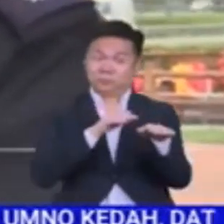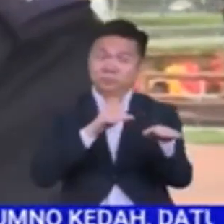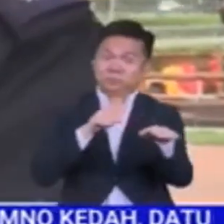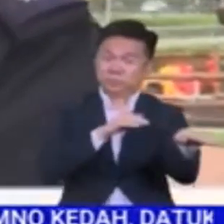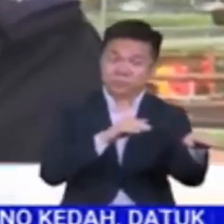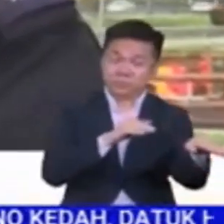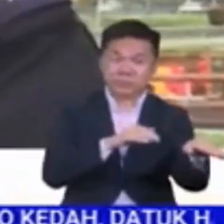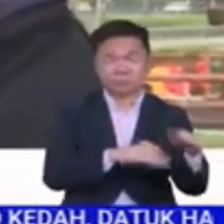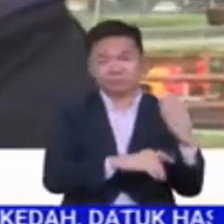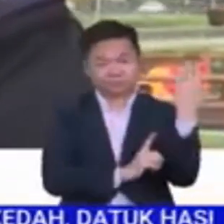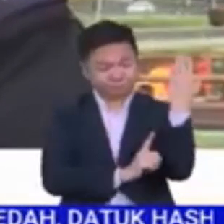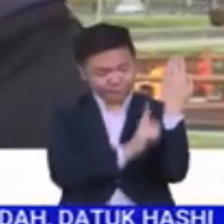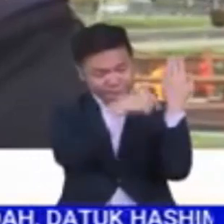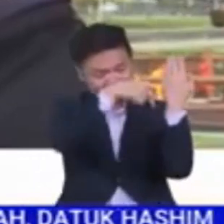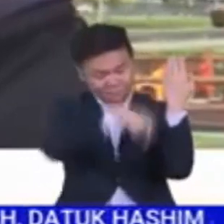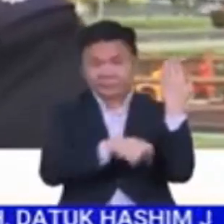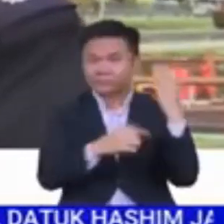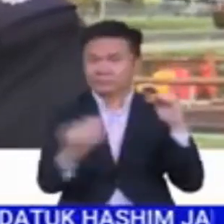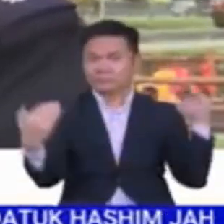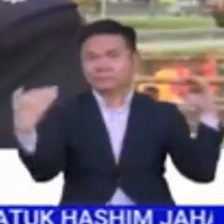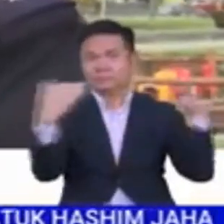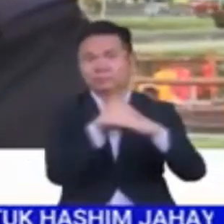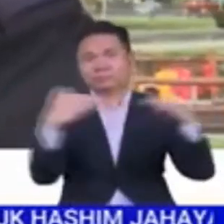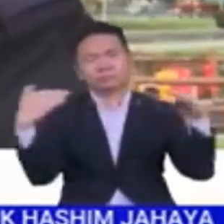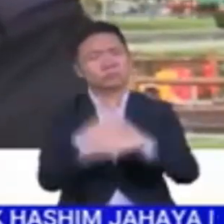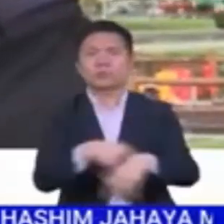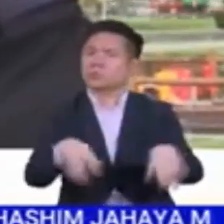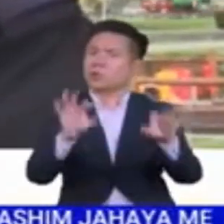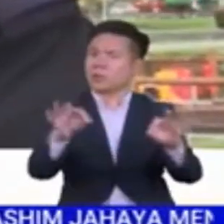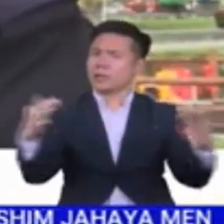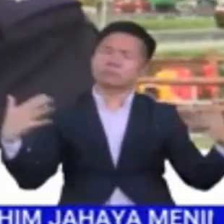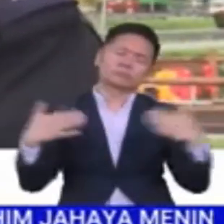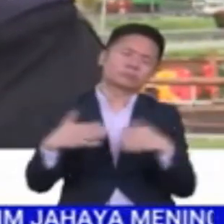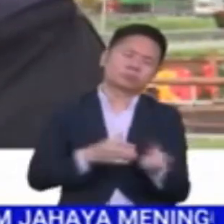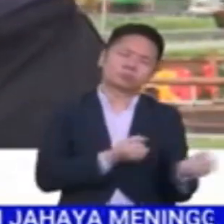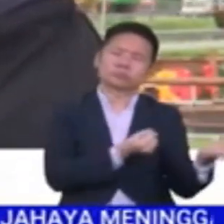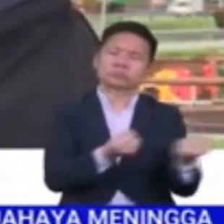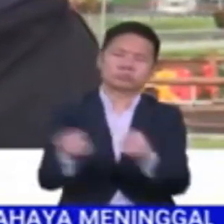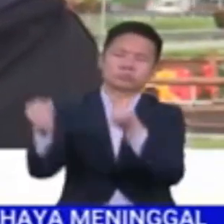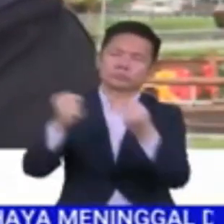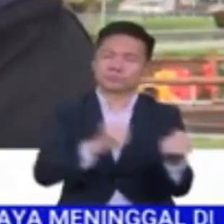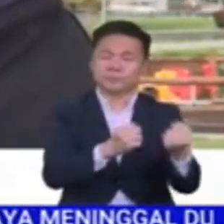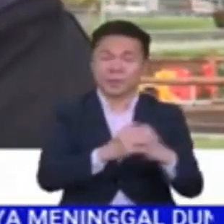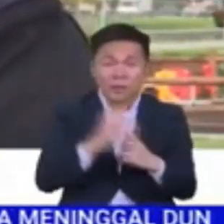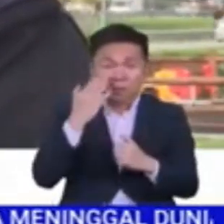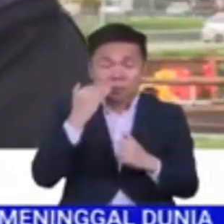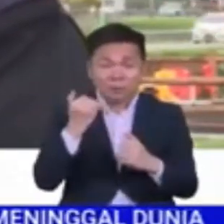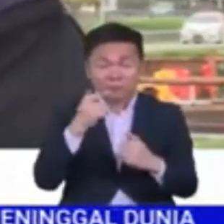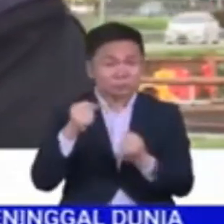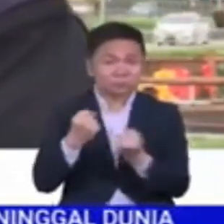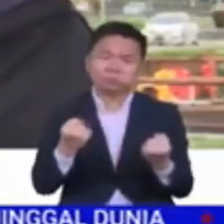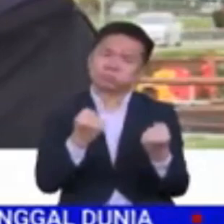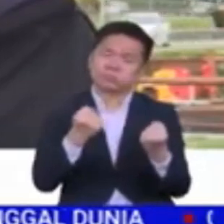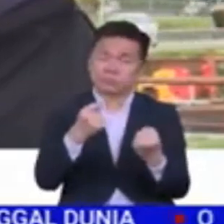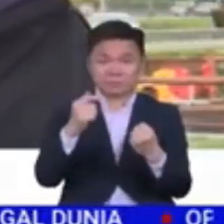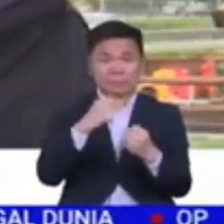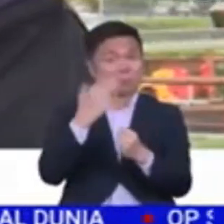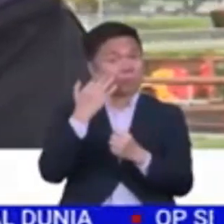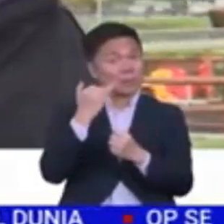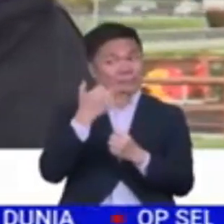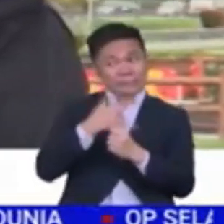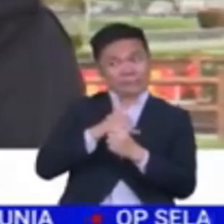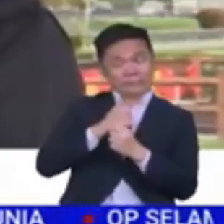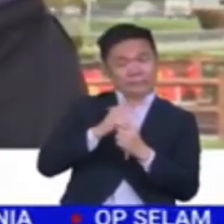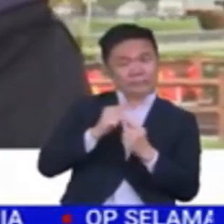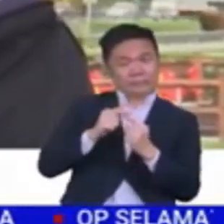dia kedua-dua arah untuk lebuh raya ya, berjalan lancar kerana banyak pengguna jalan raya telah mula pulang ke